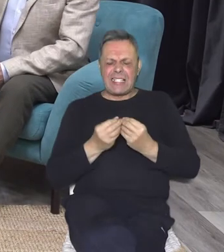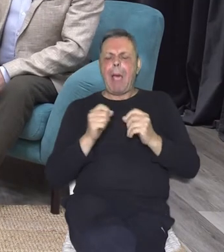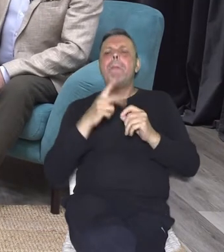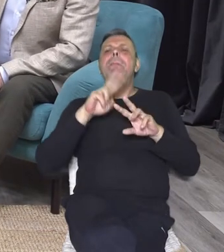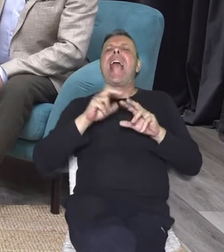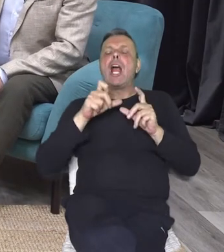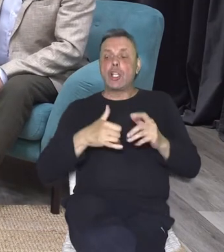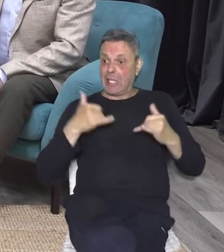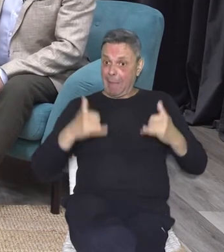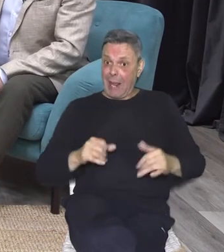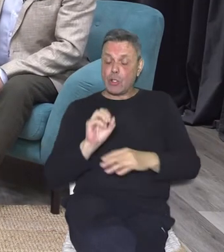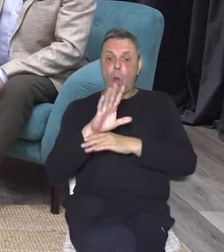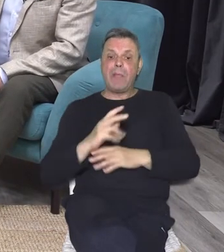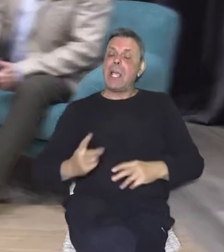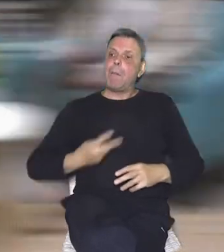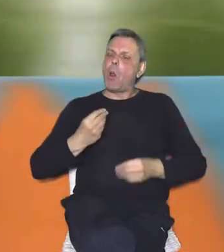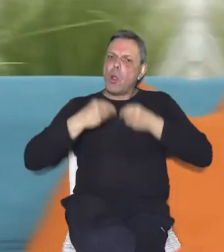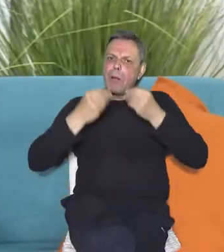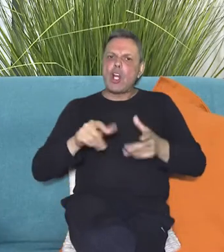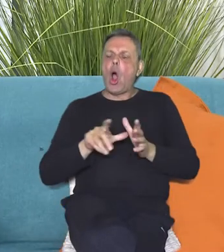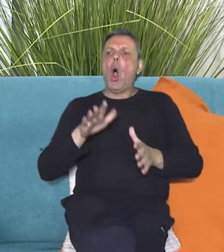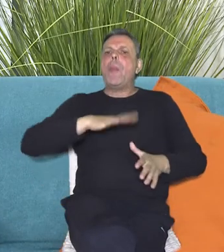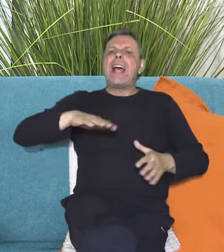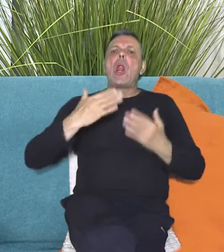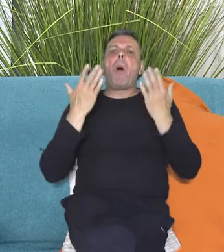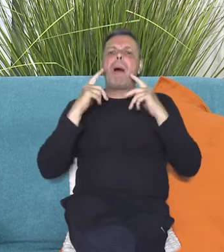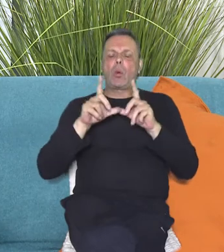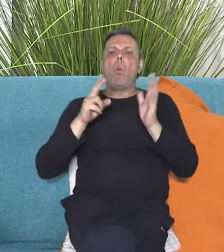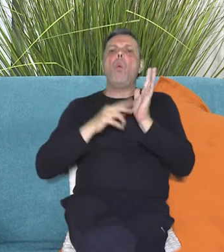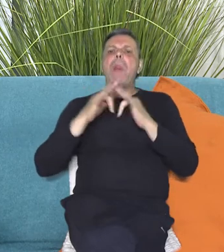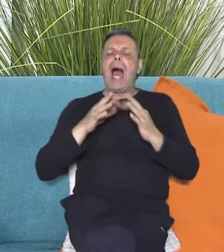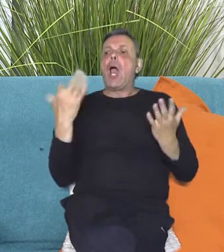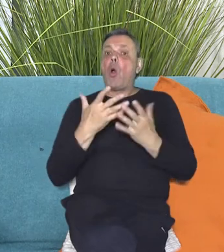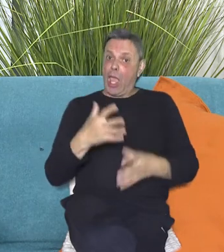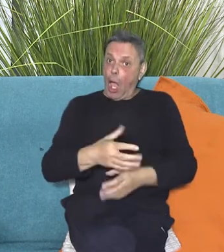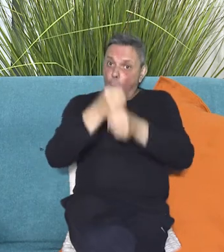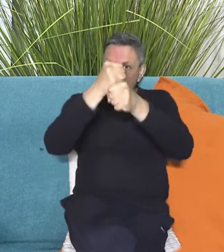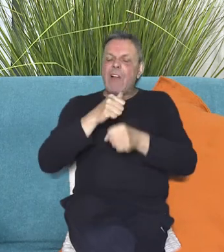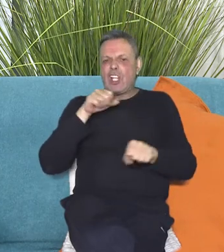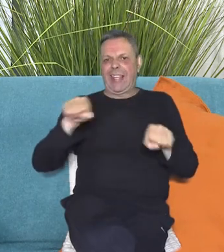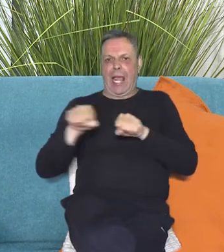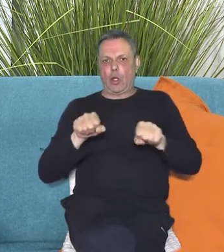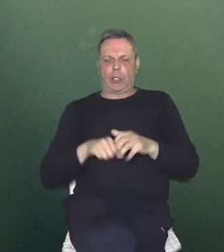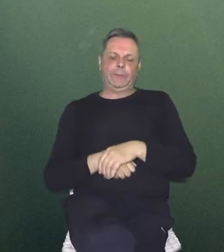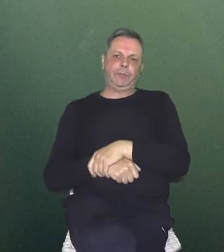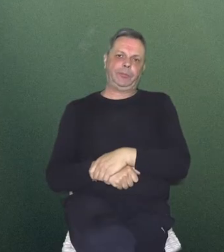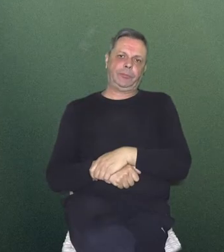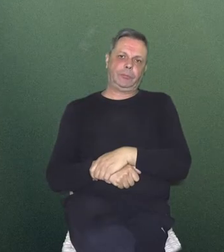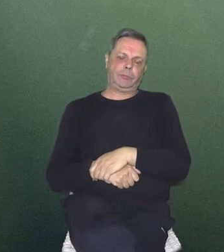turističke zajednice grada Bihaća, da bi danas u emisiji ponosno pričao o Nacionalnom parku Una, kojeg je osnivač i direktor.